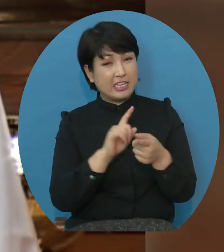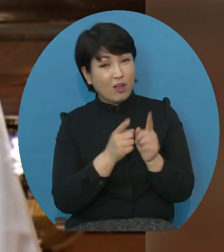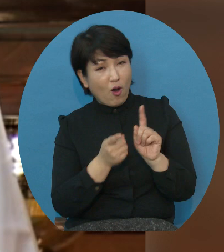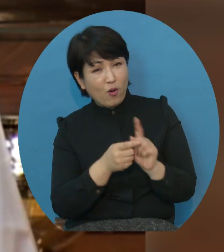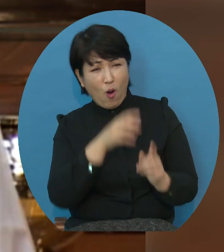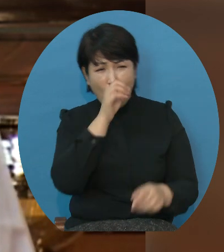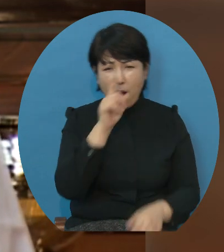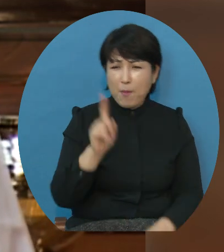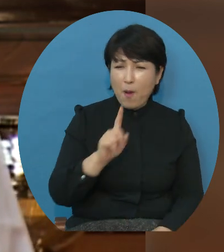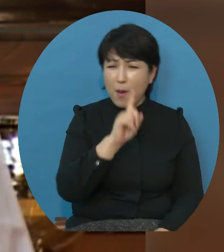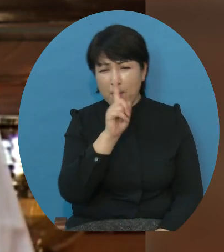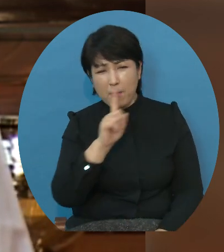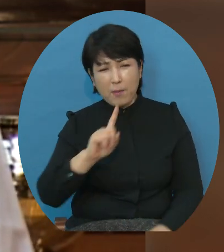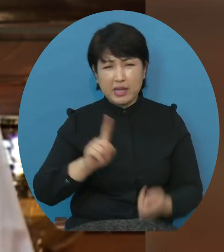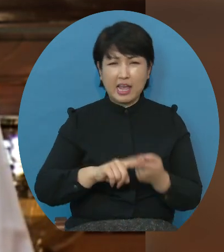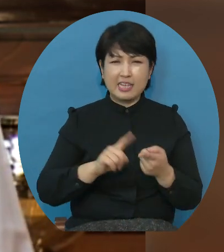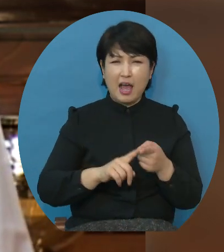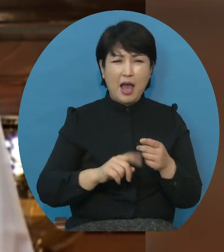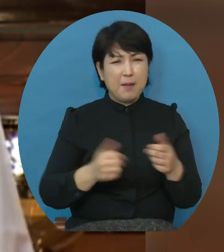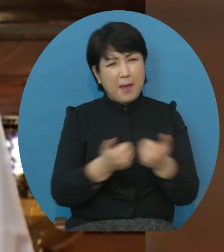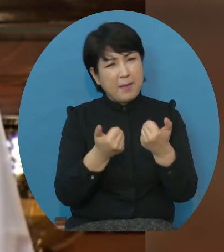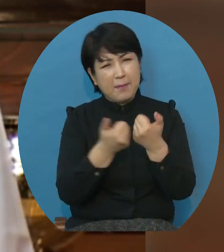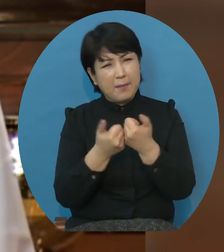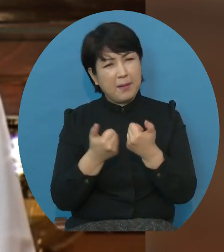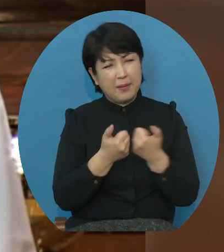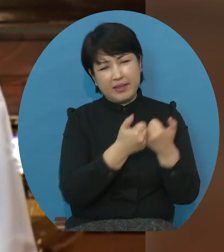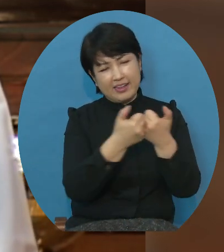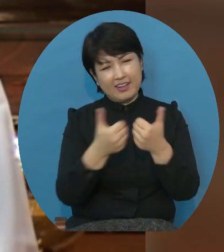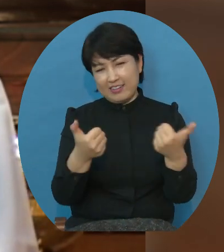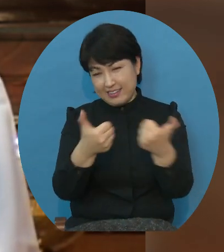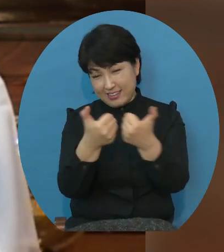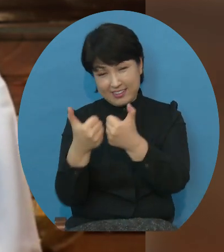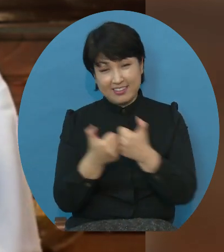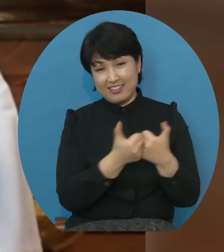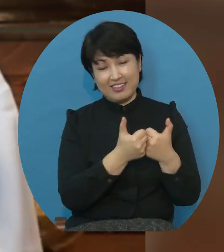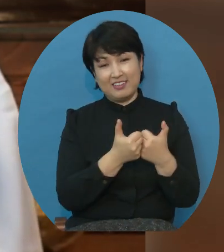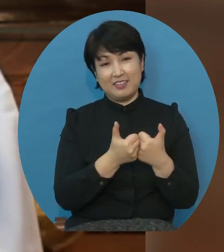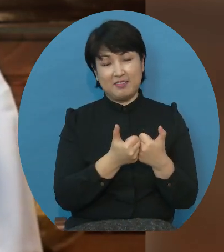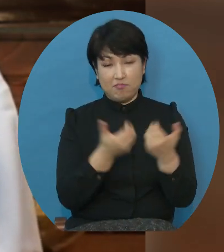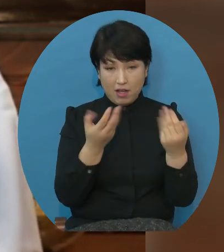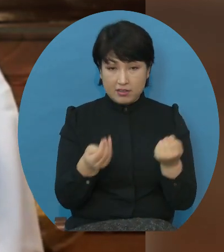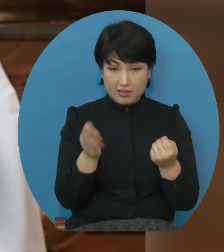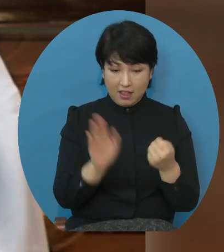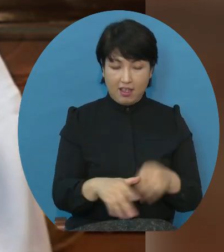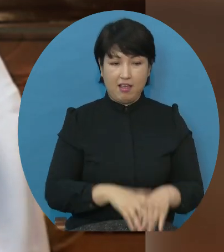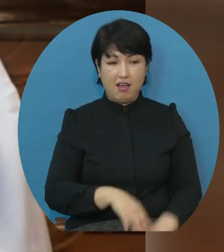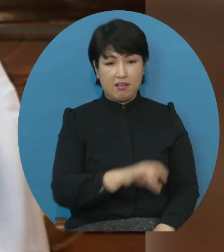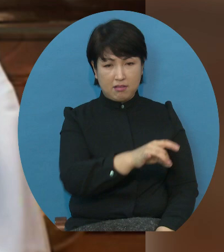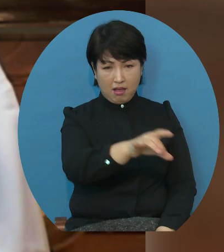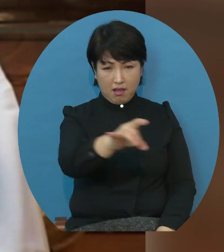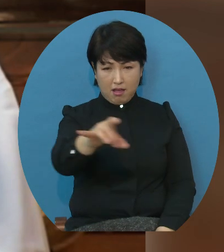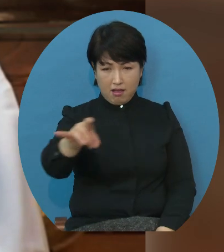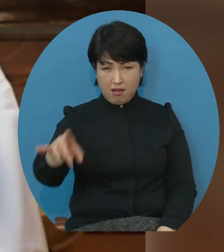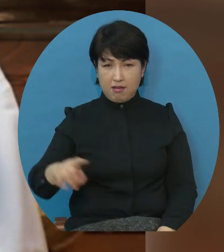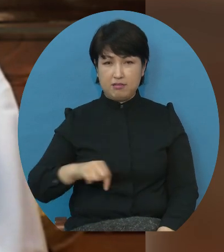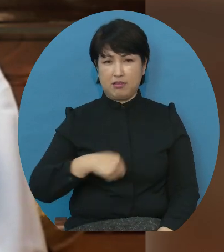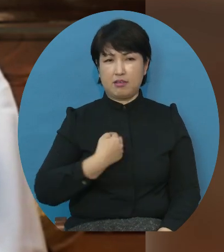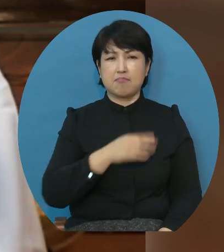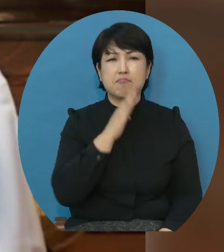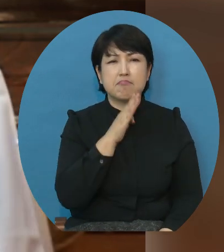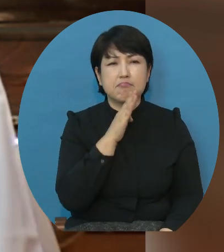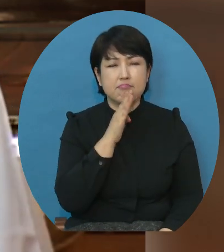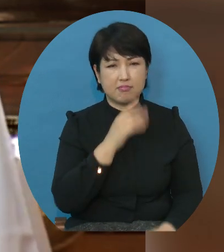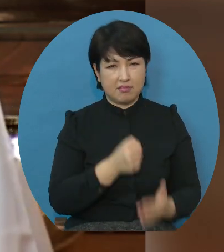이게 젖 아체 개 좋다 이렇게 얘기를 하는데 각각의 주자 있다보니까